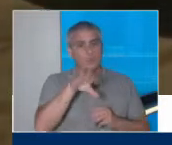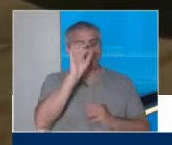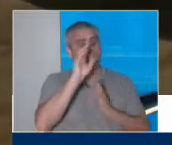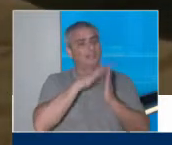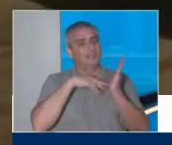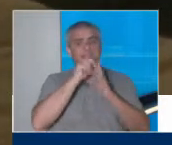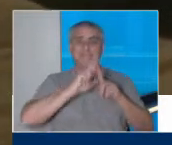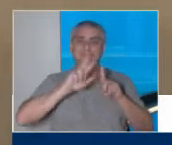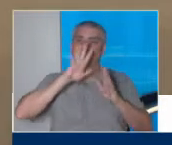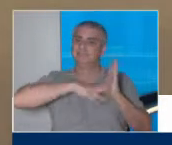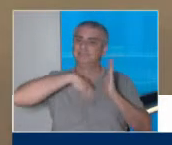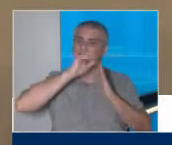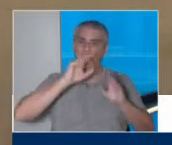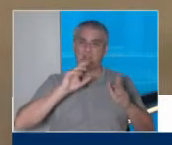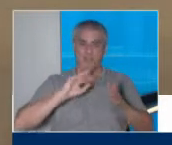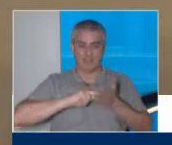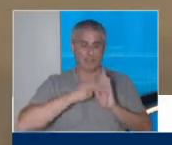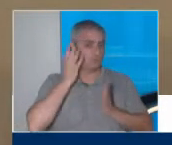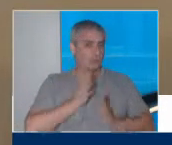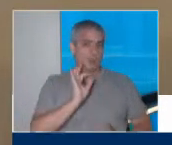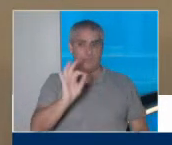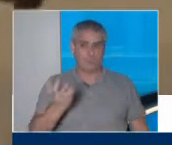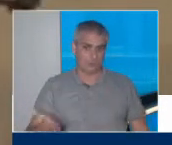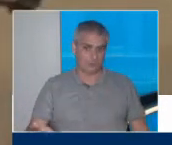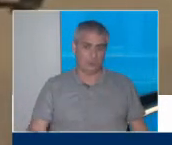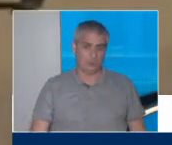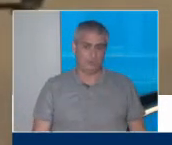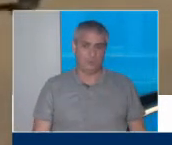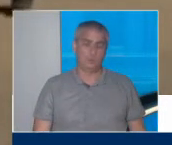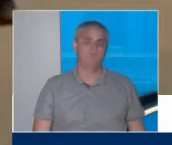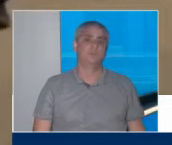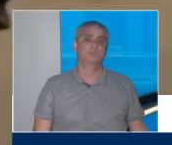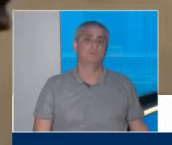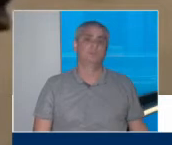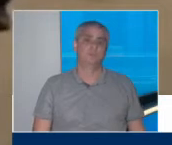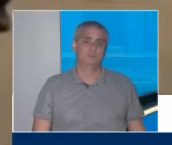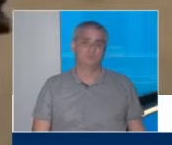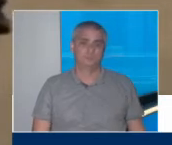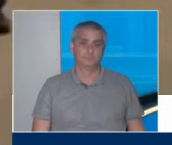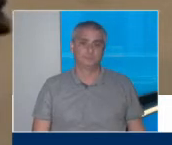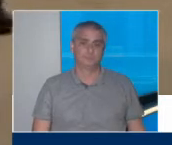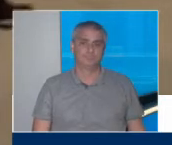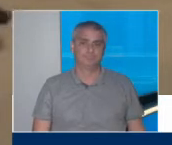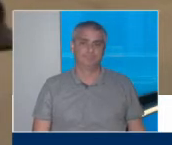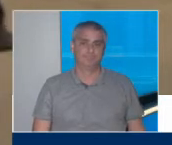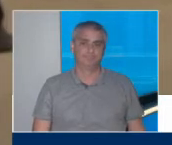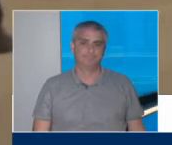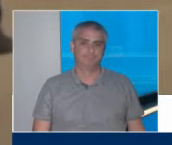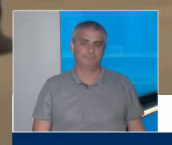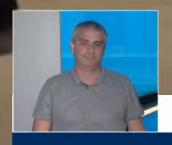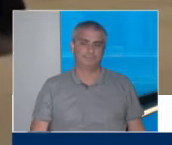רוצה לעשות לחדר של הבת שלו, והמשימה לא שלמה לצערי, אלא חיים שלו שלמו. כן.